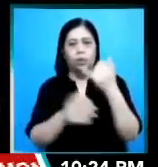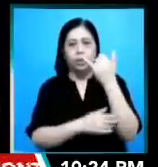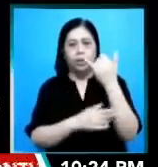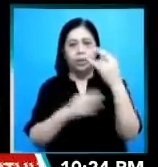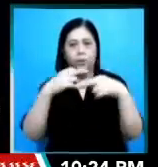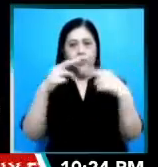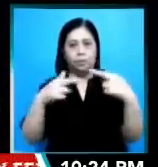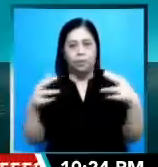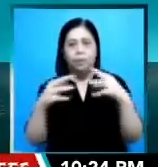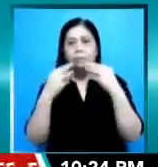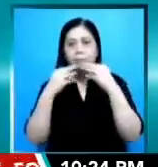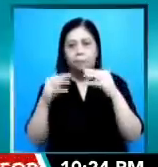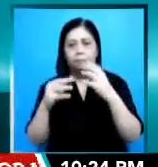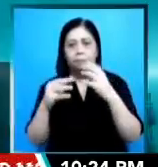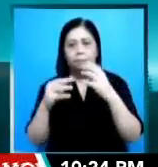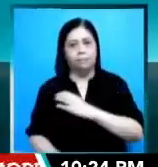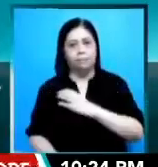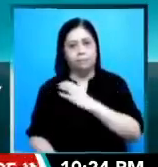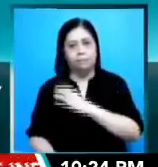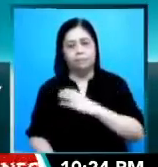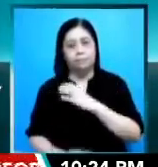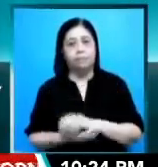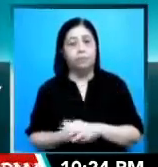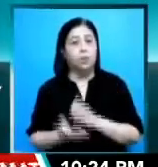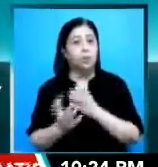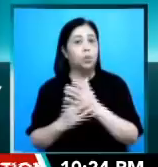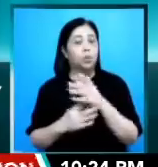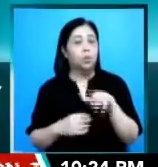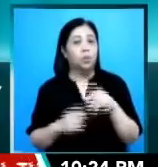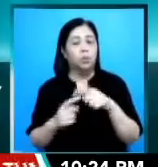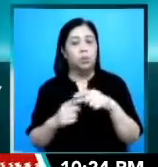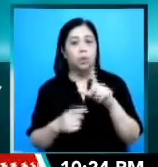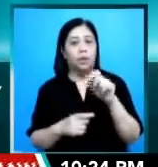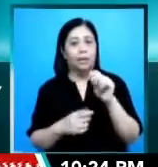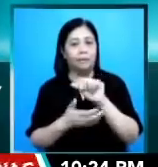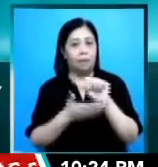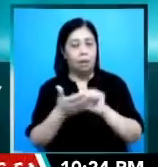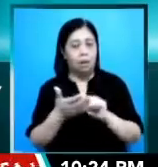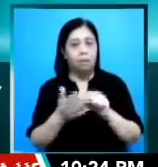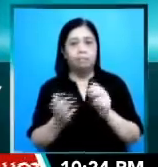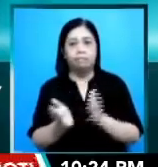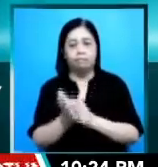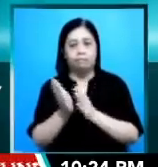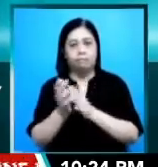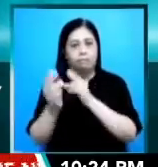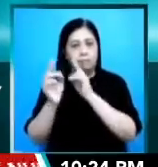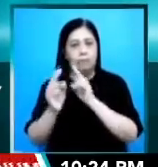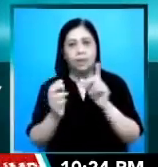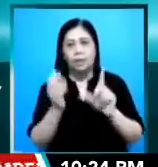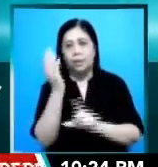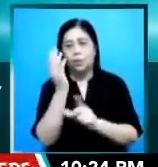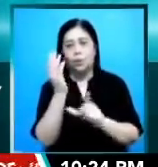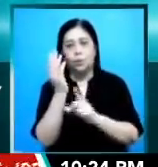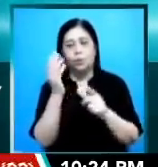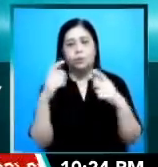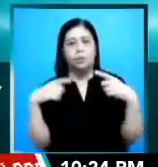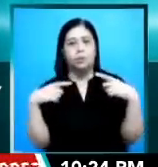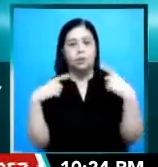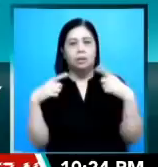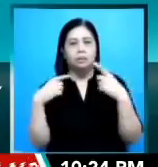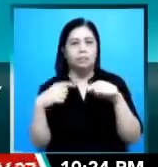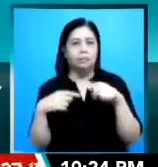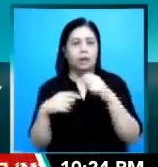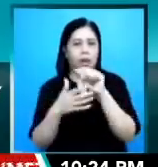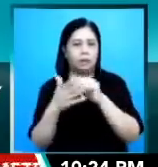ng pakikiramay. Sa pamamagitan naman ng leaf art, binigyang pugay ng Laguna artist na si Mary May Dacanay ang dating